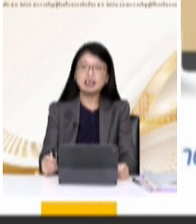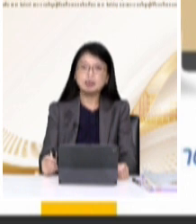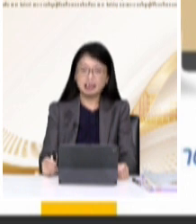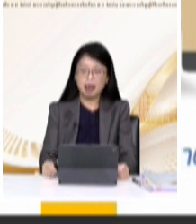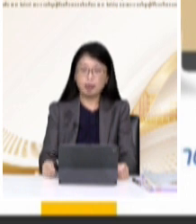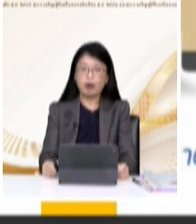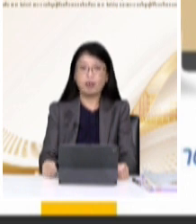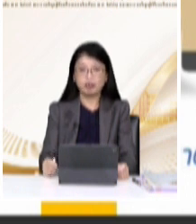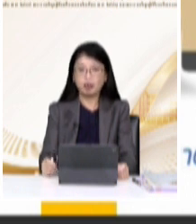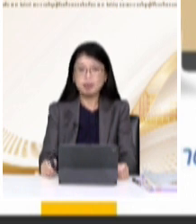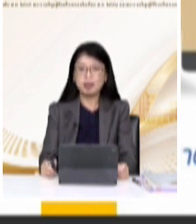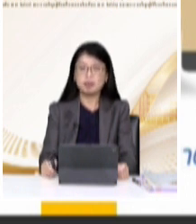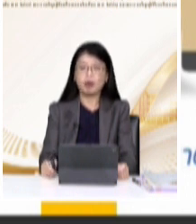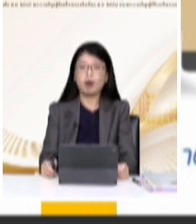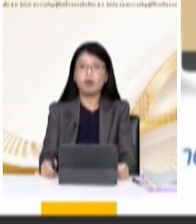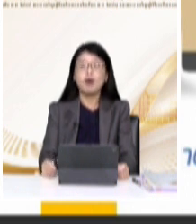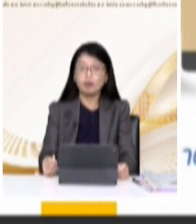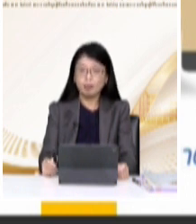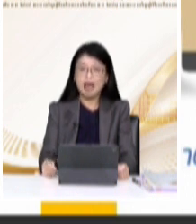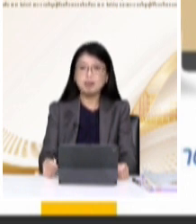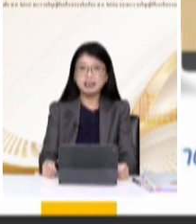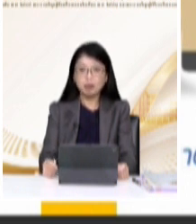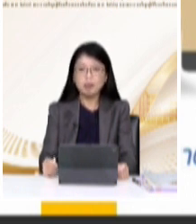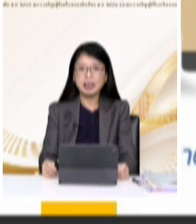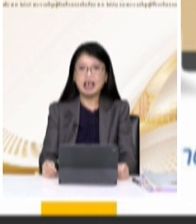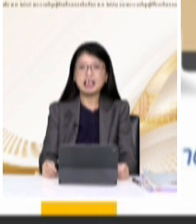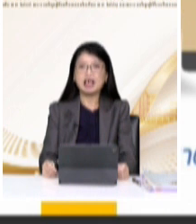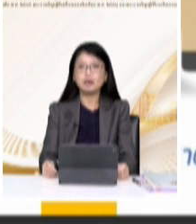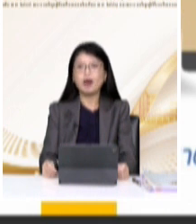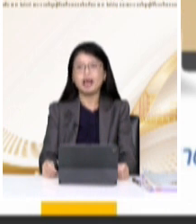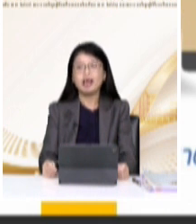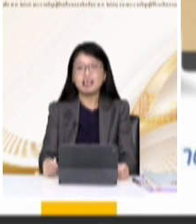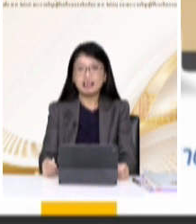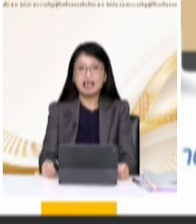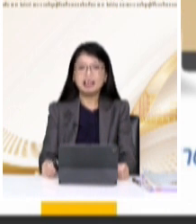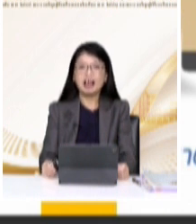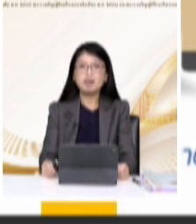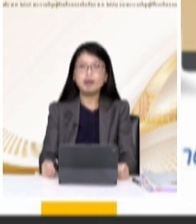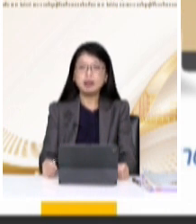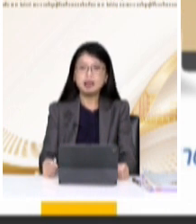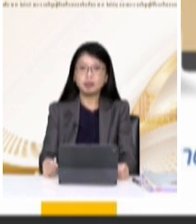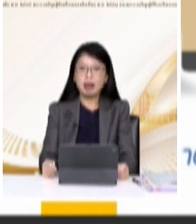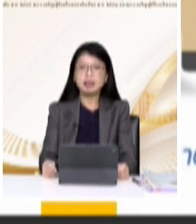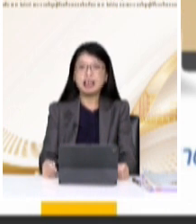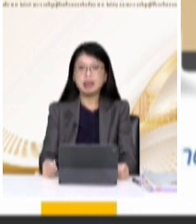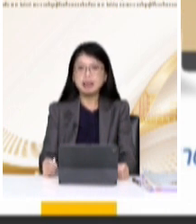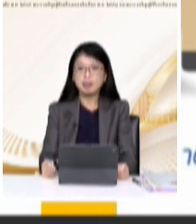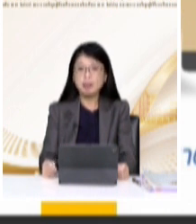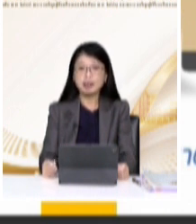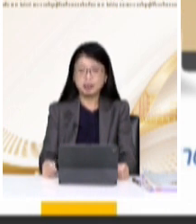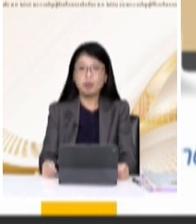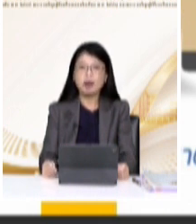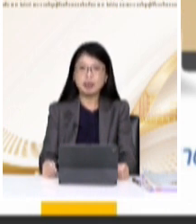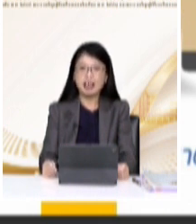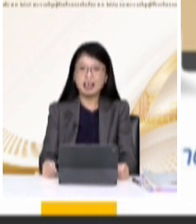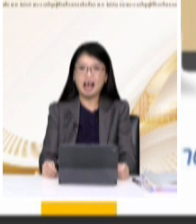ไม่ใช่ทั้งคำสั่งทางปกครองหรือโทษปรับทางปกครองรวมทั้งไม่ใช่ความผิดอาญาด้วยดังนั้นนะคะผู้ที่กฎหมายบัญญัติให้มีอำนาจเปรีย